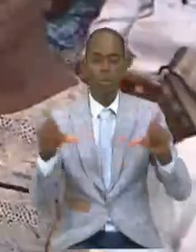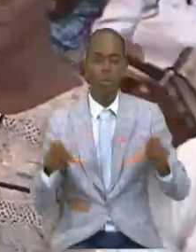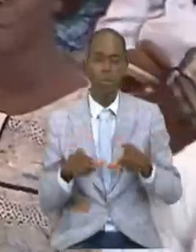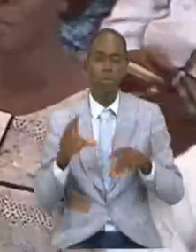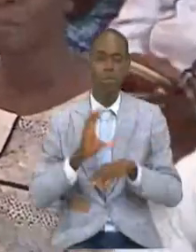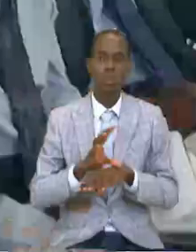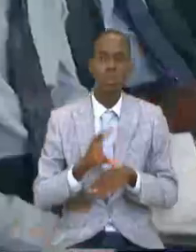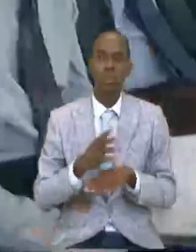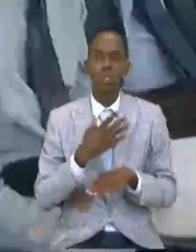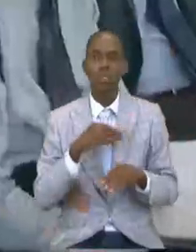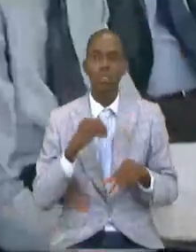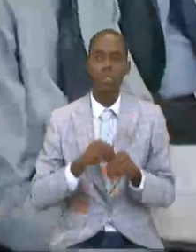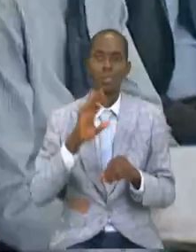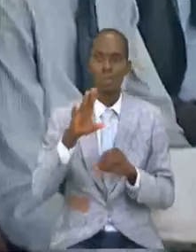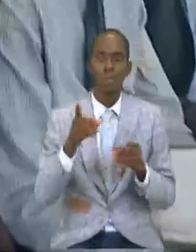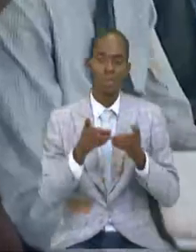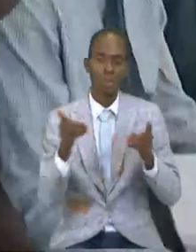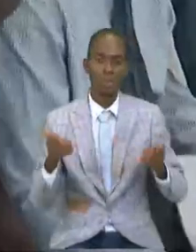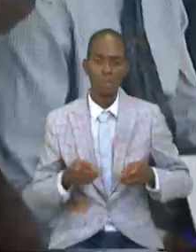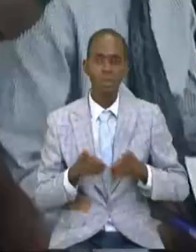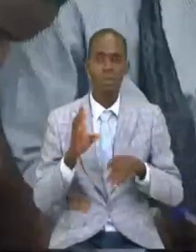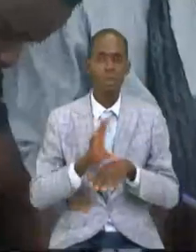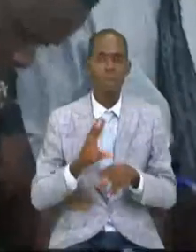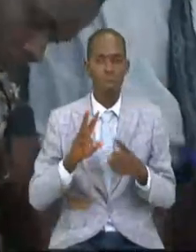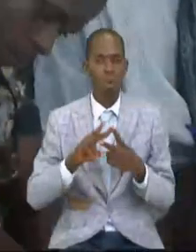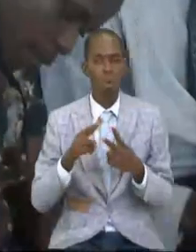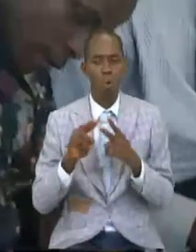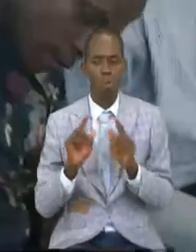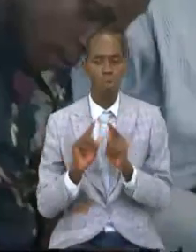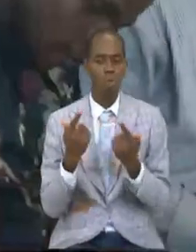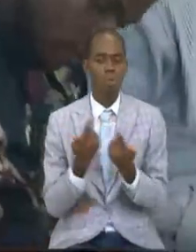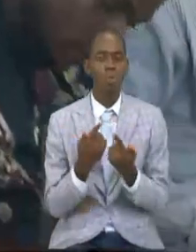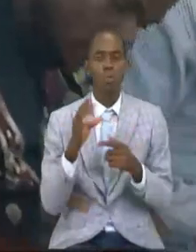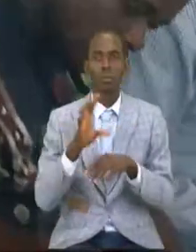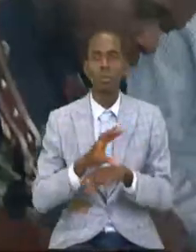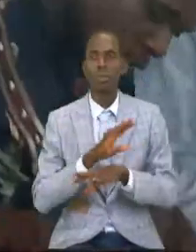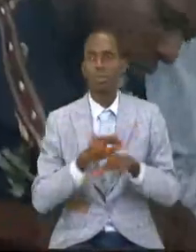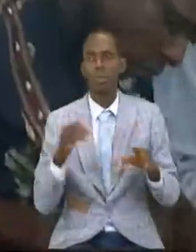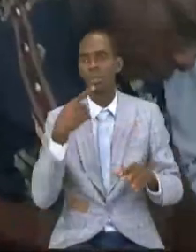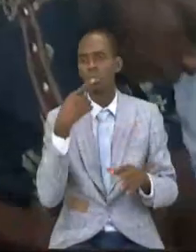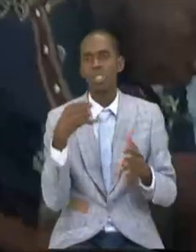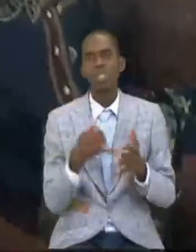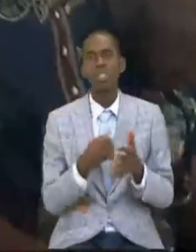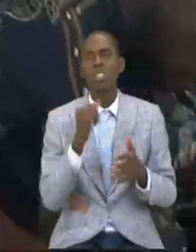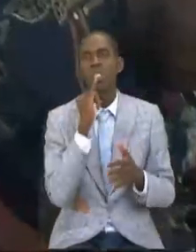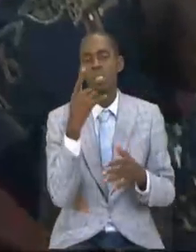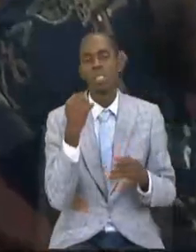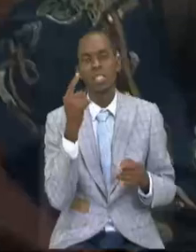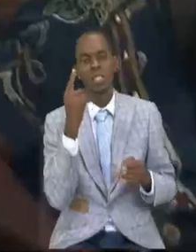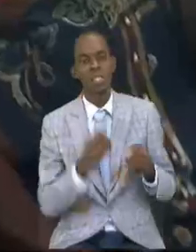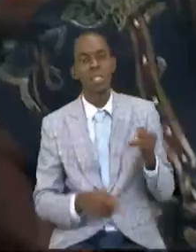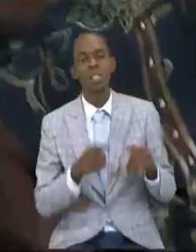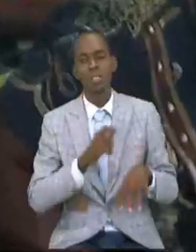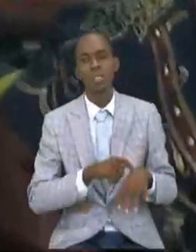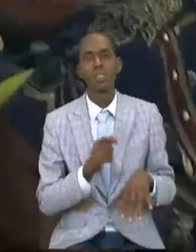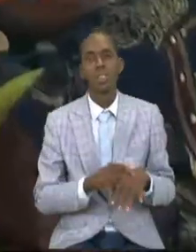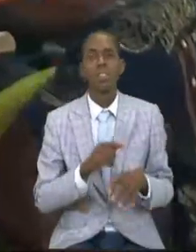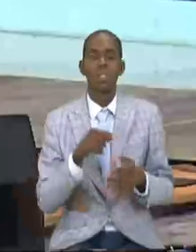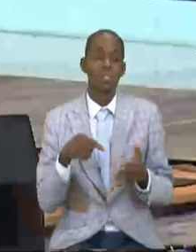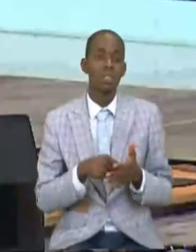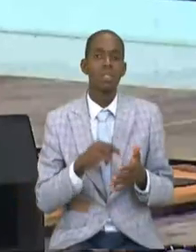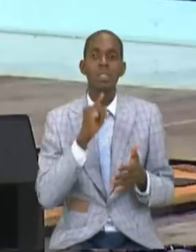locale, et dans votre église de directrice ou bien dans le groupe, vous ne devez pas dire que oui, nous sommes dans les